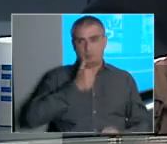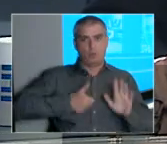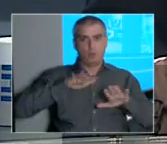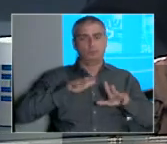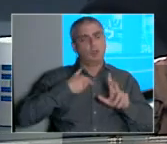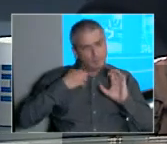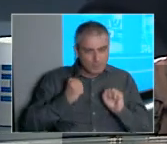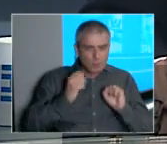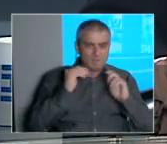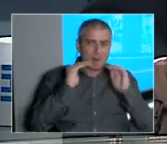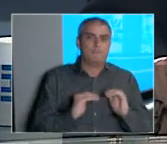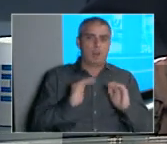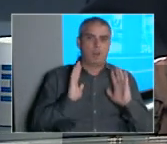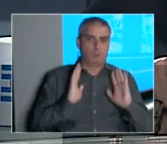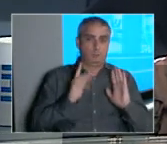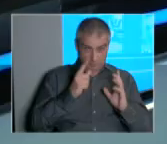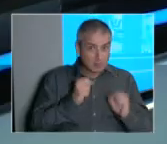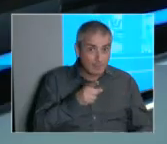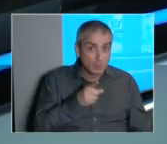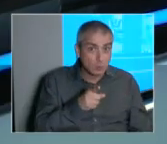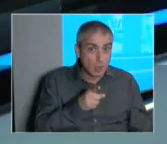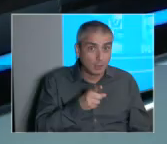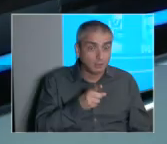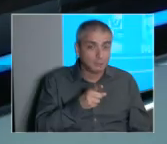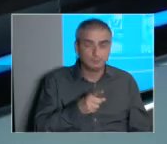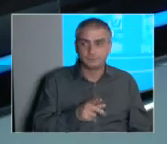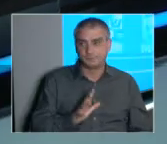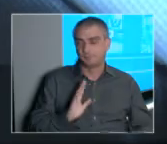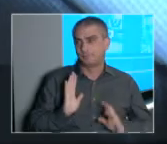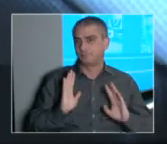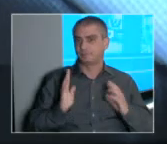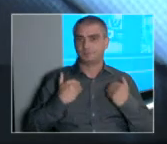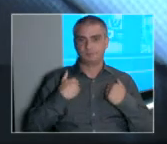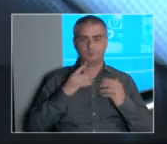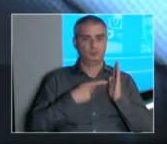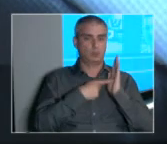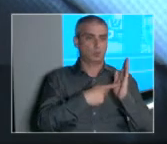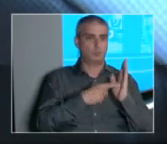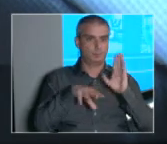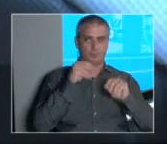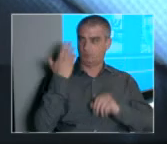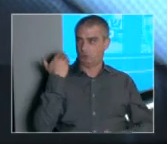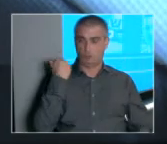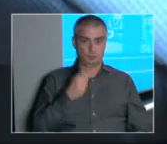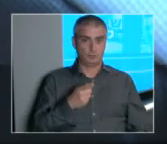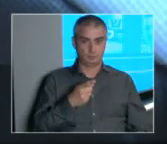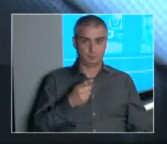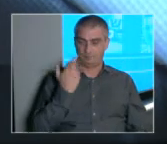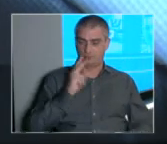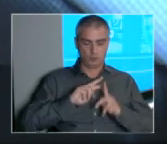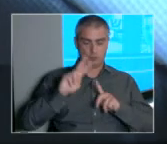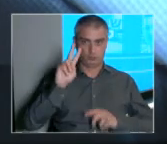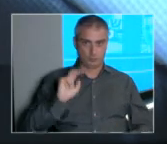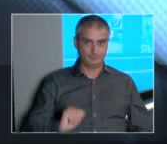הממשלה. אני בטוח, אבל פחות מפעם. אתה בטוח? אני יש לי דוגמה מהבחירות הקודמות, לפני